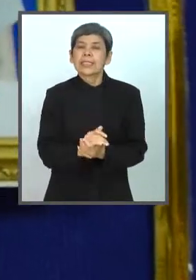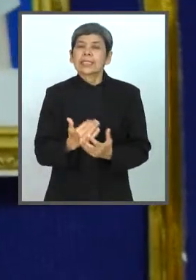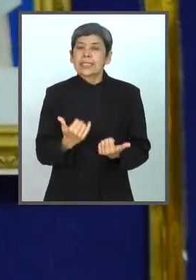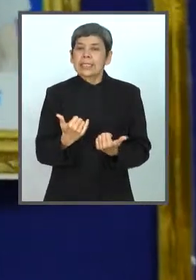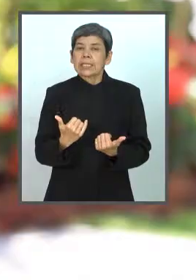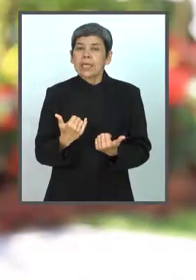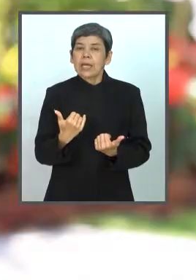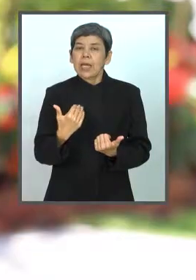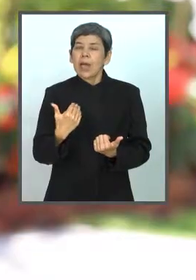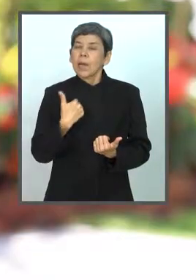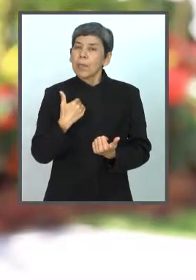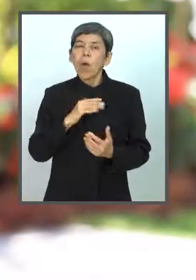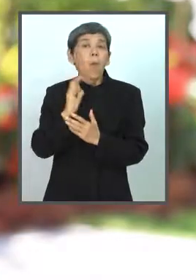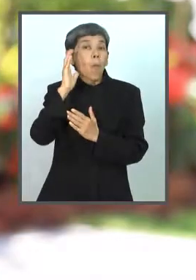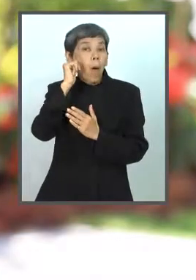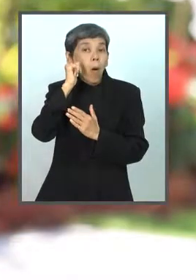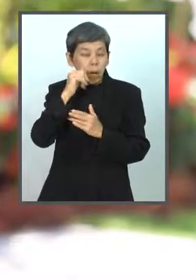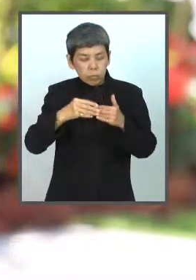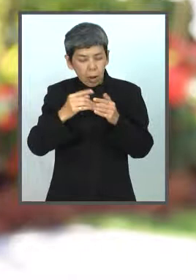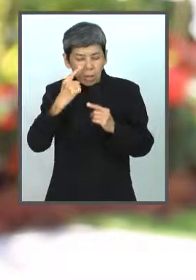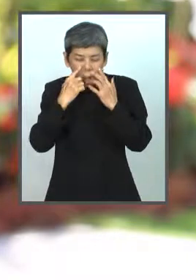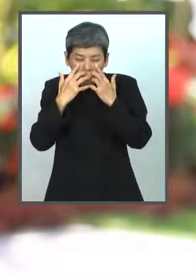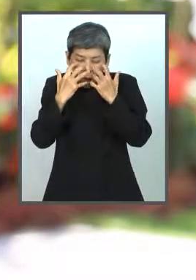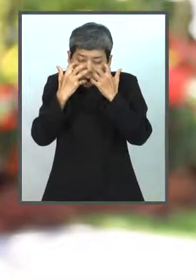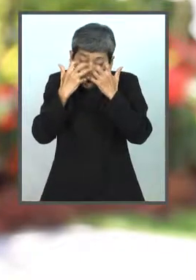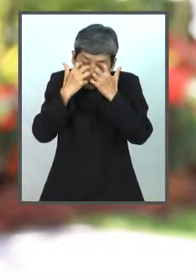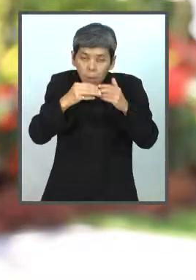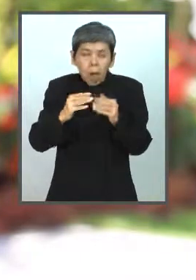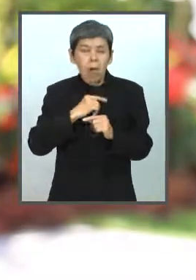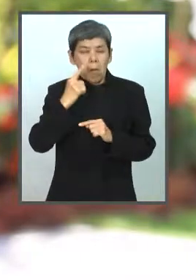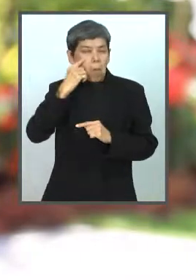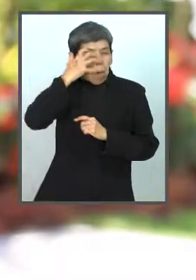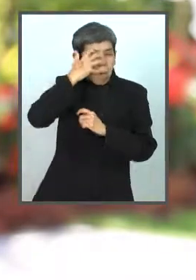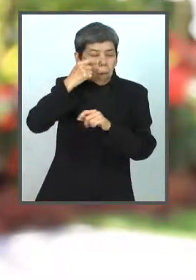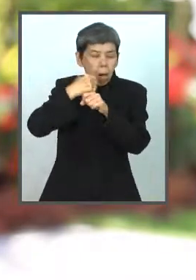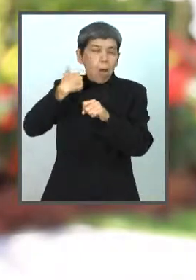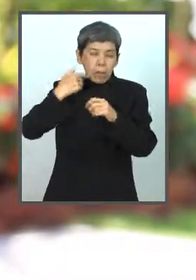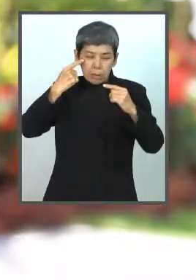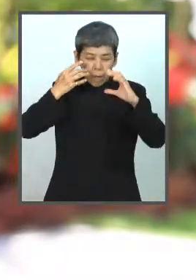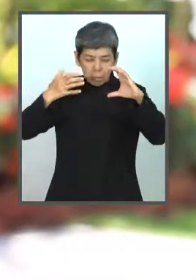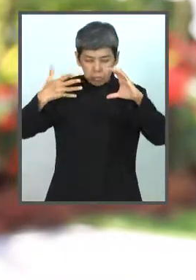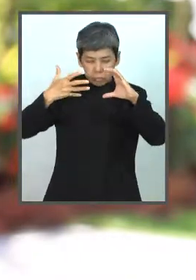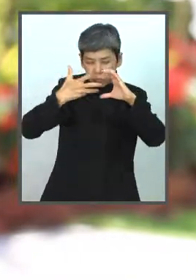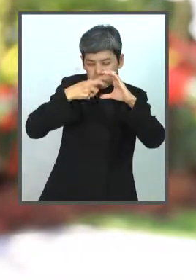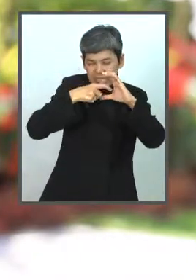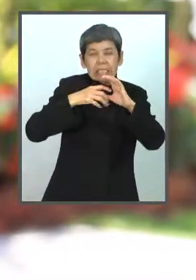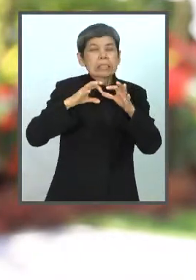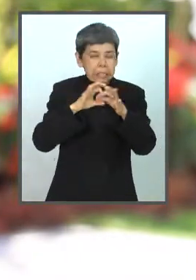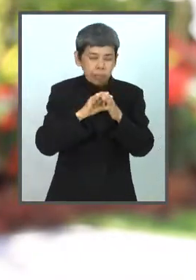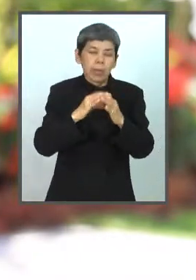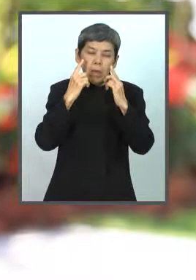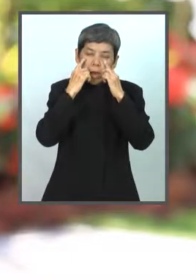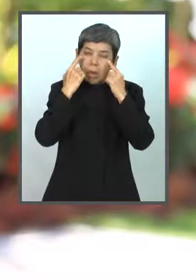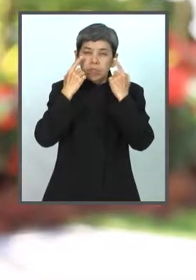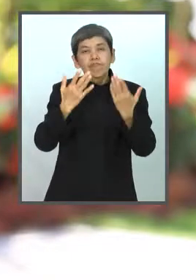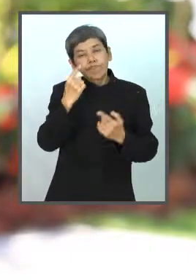ากแล้วก็พ่อก็เลยพาไปหาหมอแล้วคราวนี้ก็บอกว่าเป็นต้อหินแบบเฉียบพลันนะคะก็เลยเป็นสาเหตุของการ